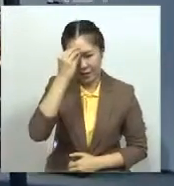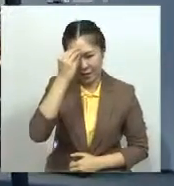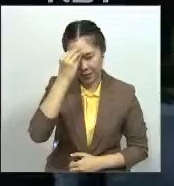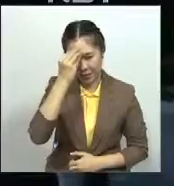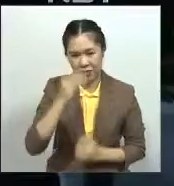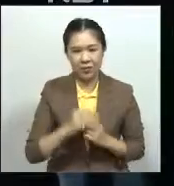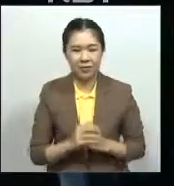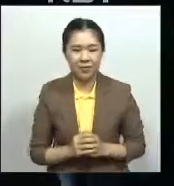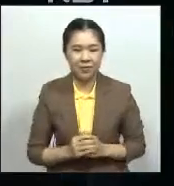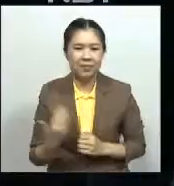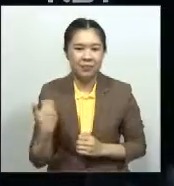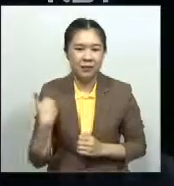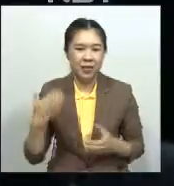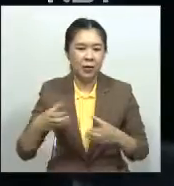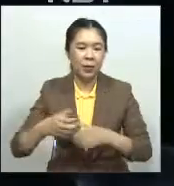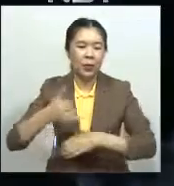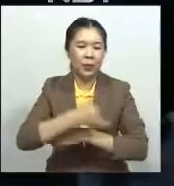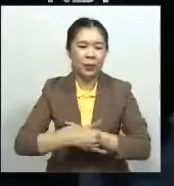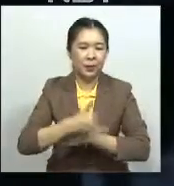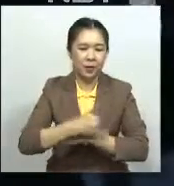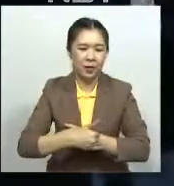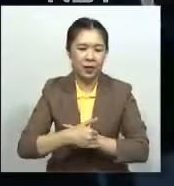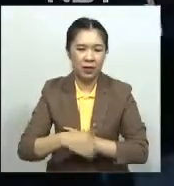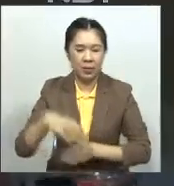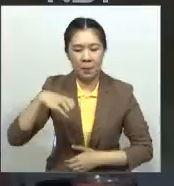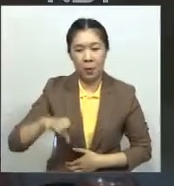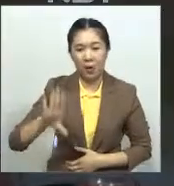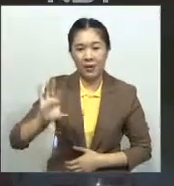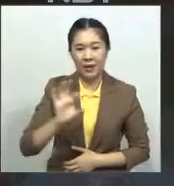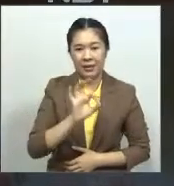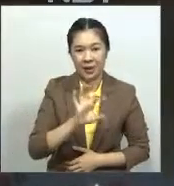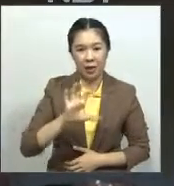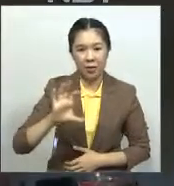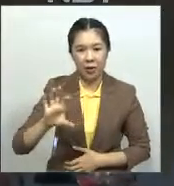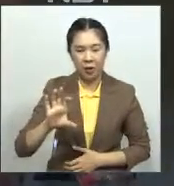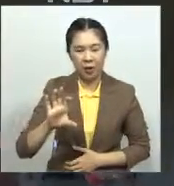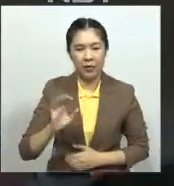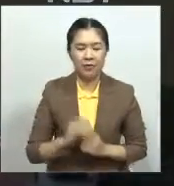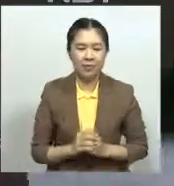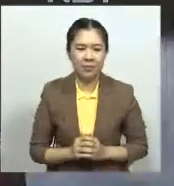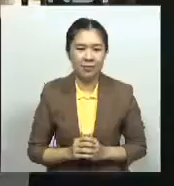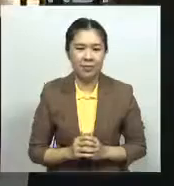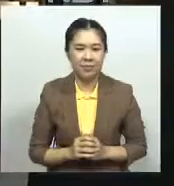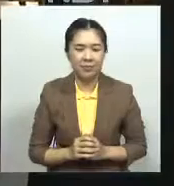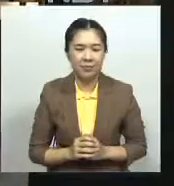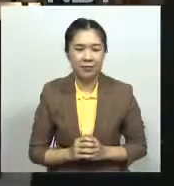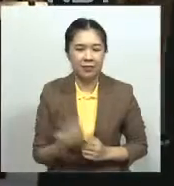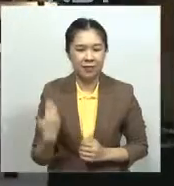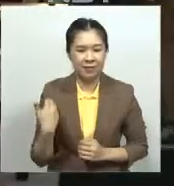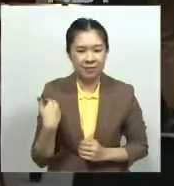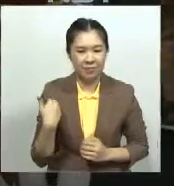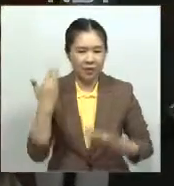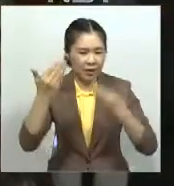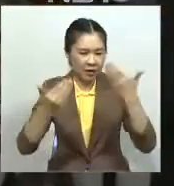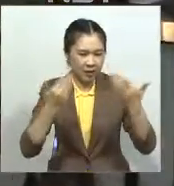ทศ CLMV นะคะที่เดินทางมาร่วมกว่า900บริษัท 1,700 คูหานอกจากนี้ก็มีนิท